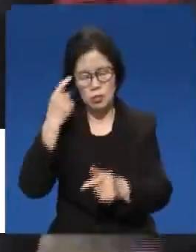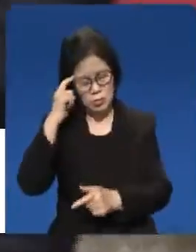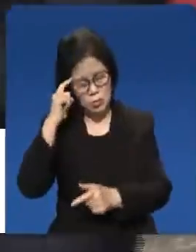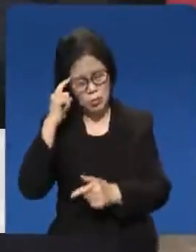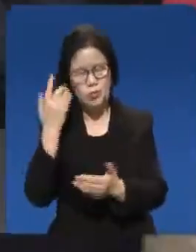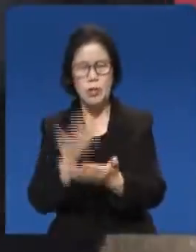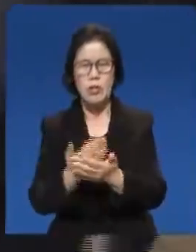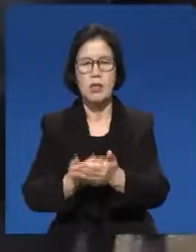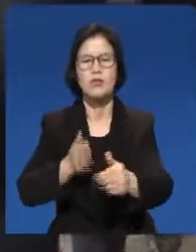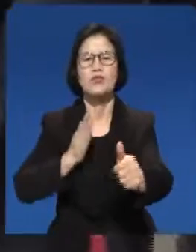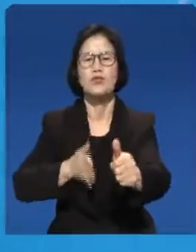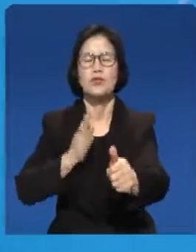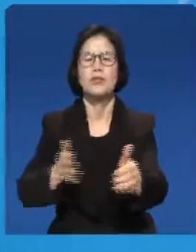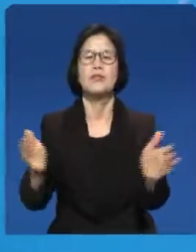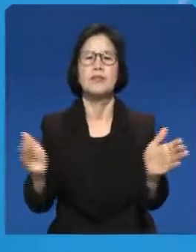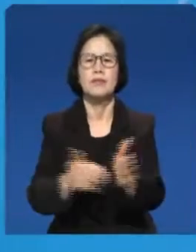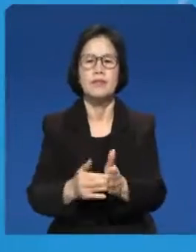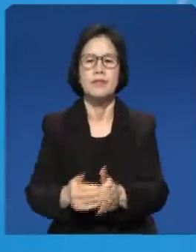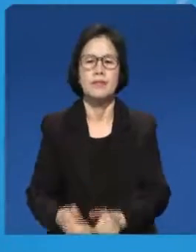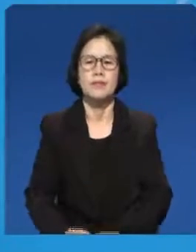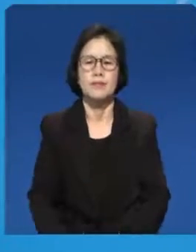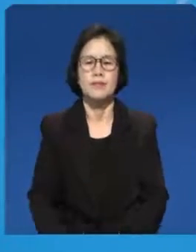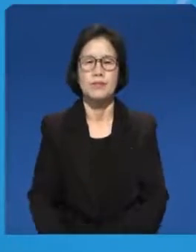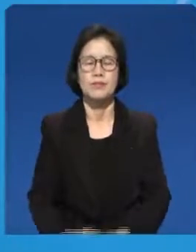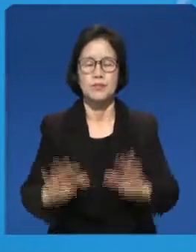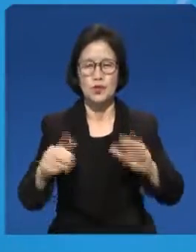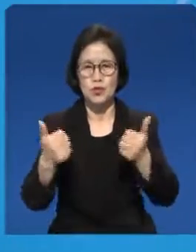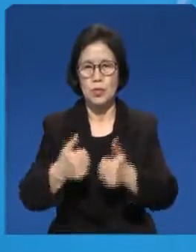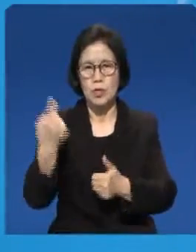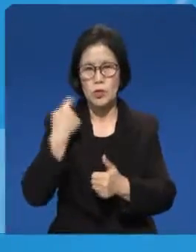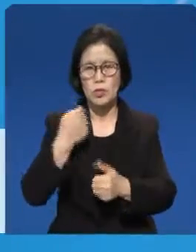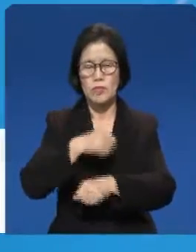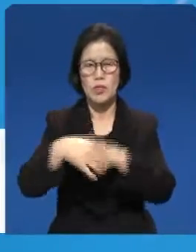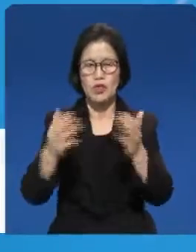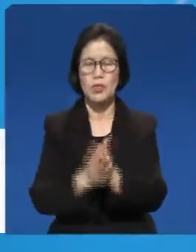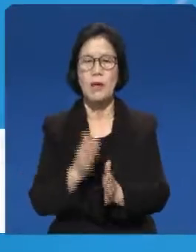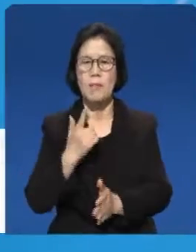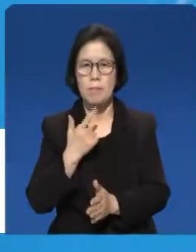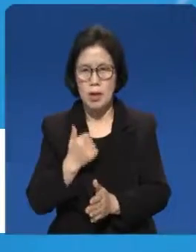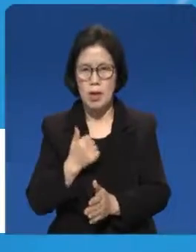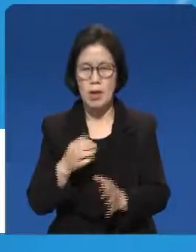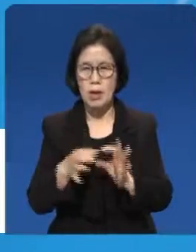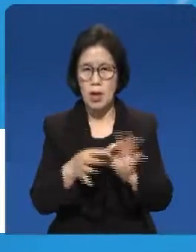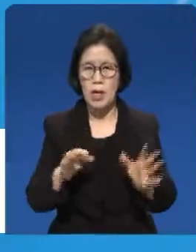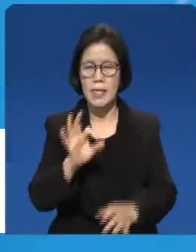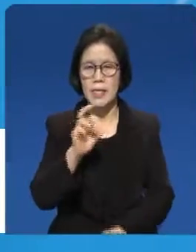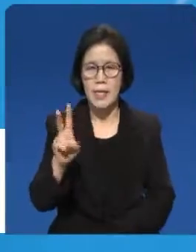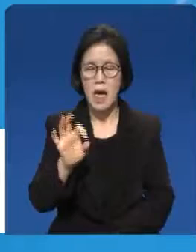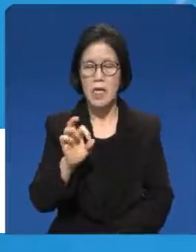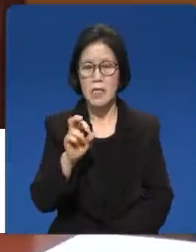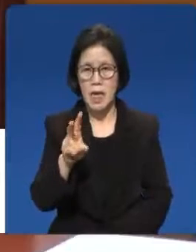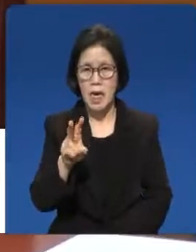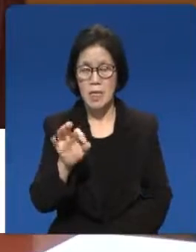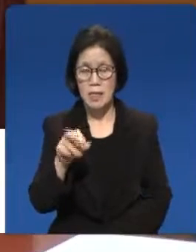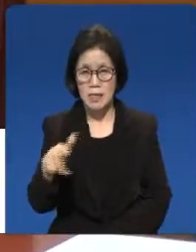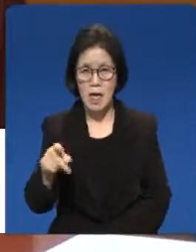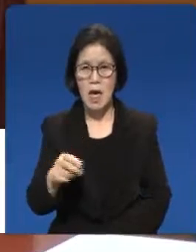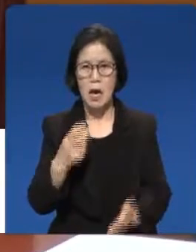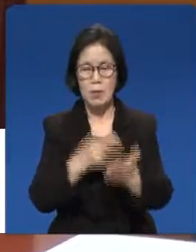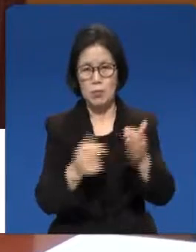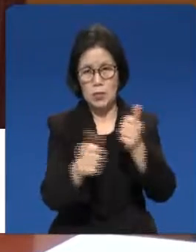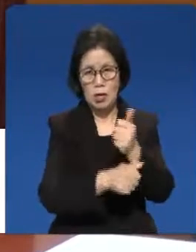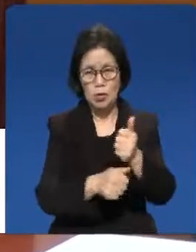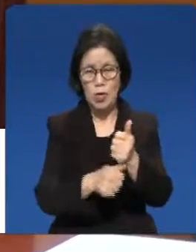달라고 요청 있습니다 국회는 어제 민주당 출신 무소속 양향자 의원을 법사 이루 법사 이